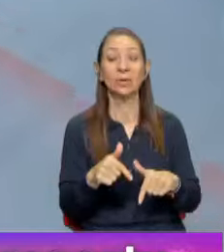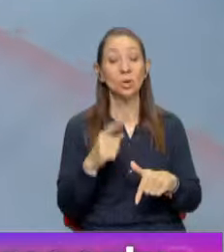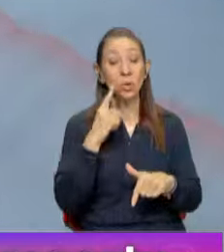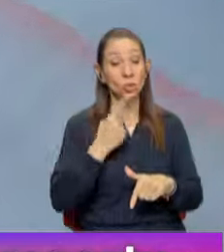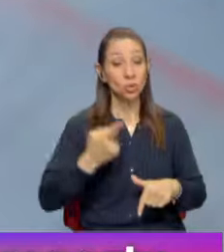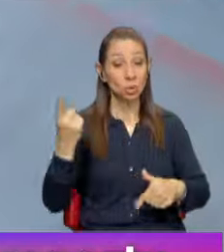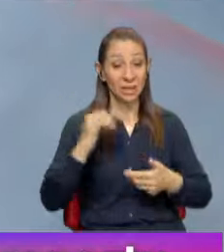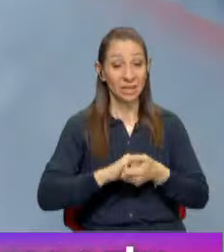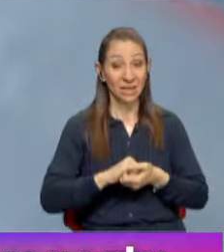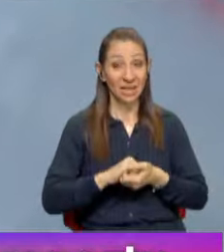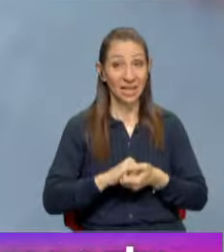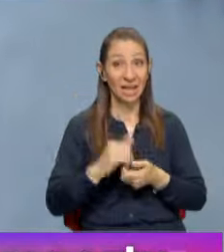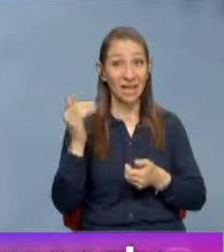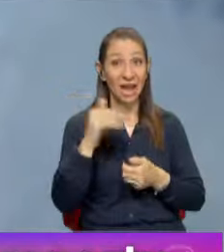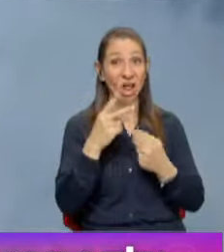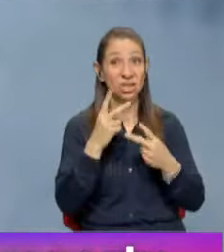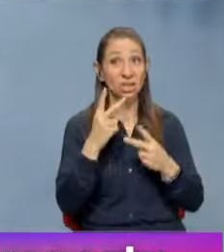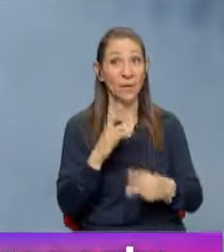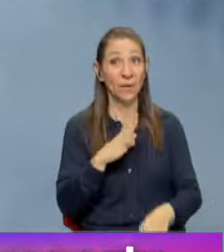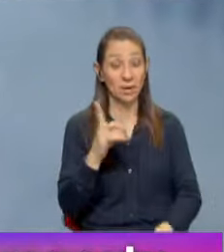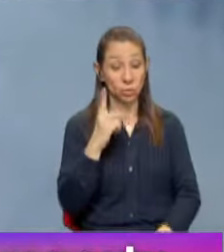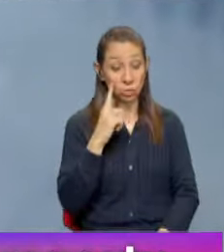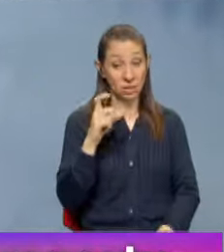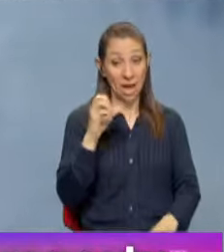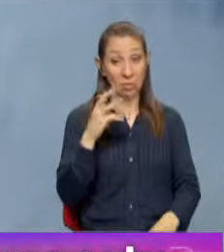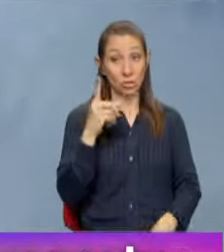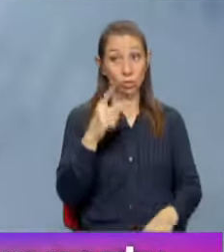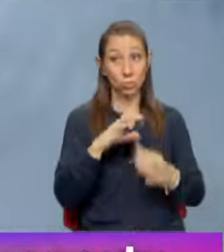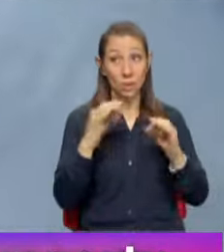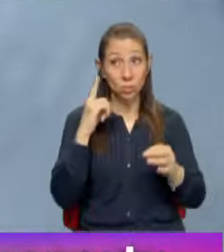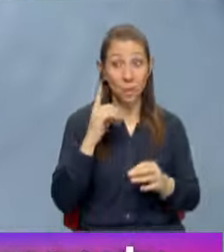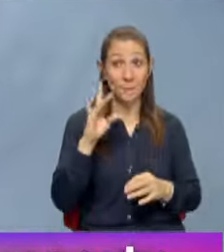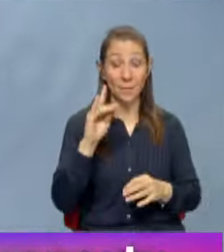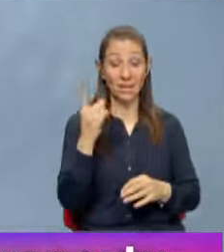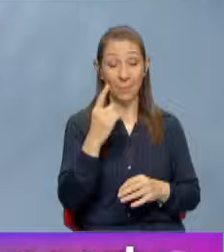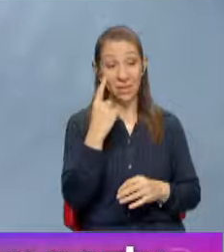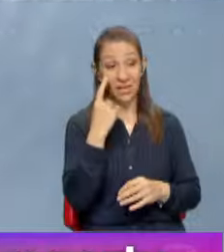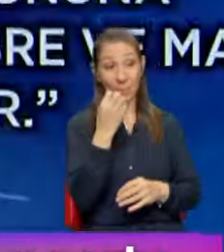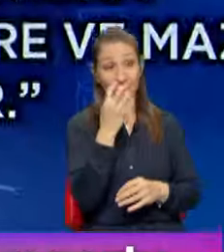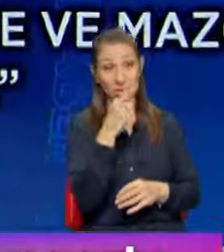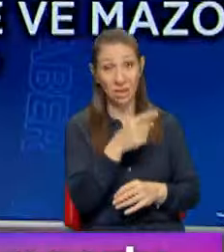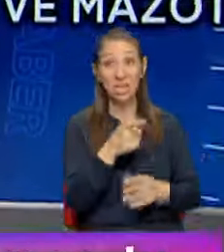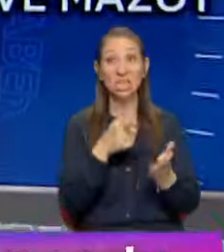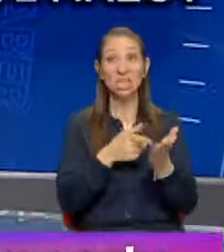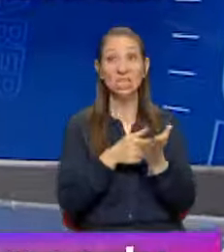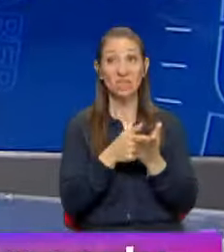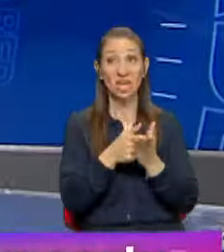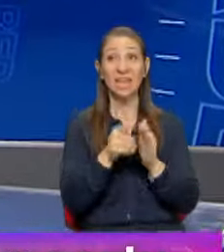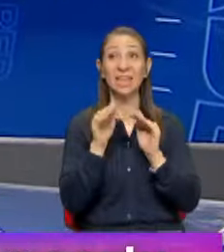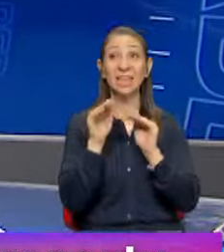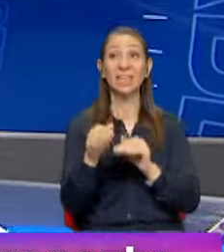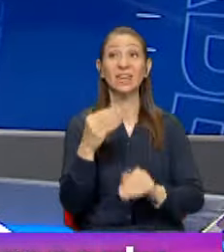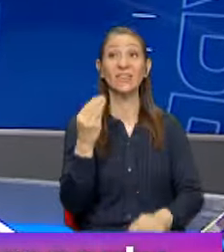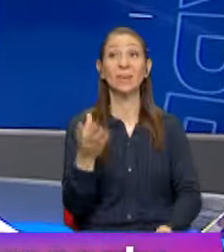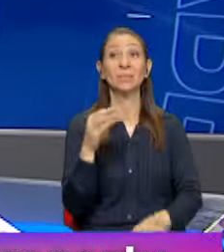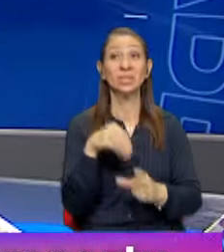Cumhur ittifakından gelen peş peşe gelen açıklamalar var Cumhurbaşkanı Erdoğan sözlerini duydunuz MHP lideri Devlet Bahçeli ise çiftçiye destek